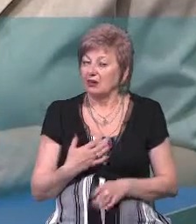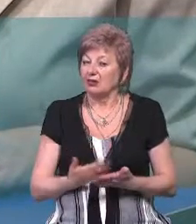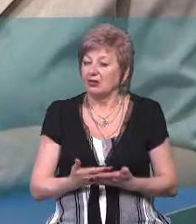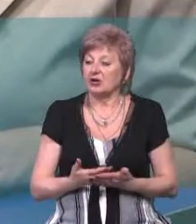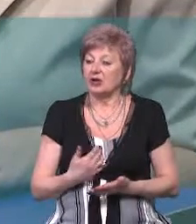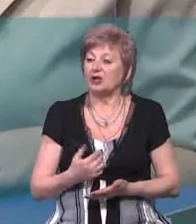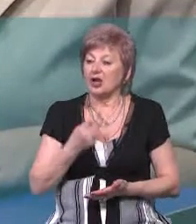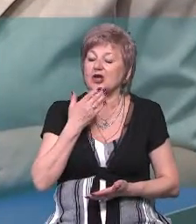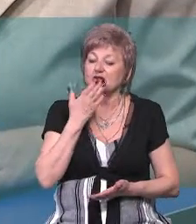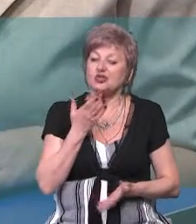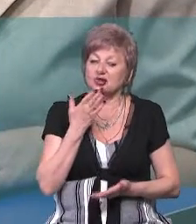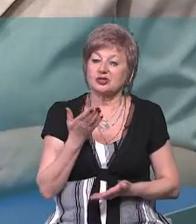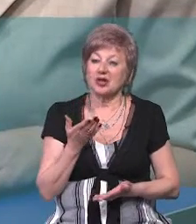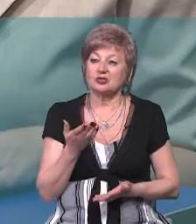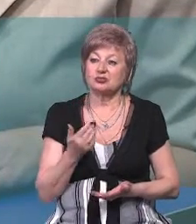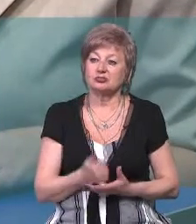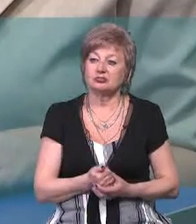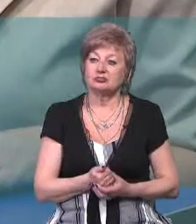це бестселер «Нью-Йорк Таймс»,